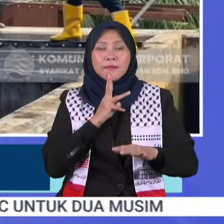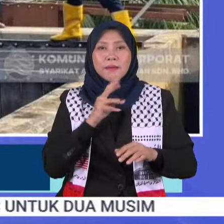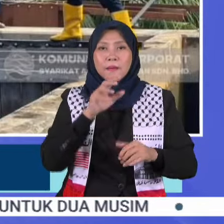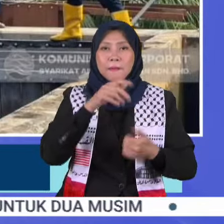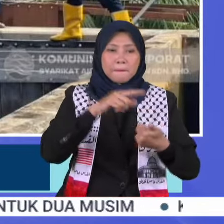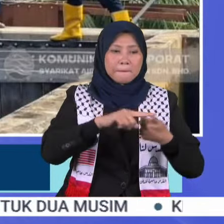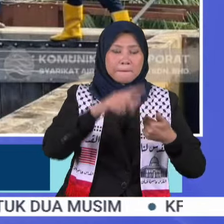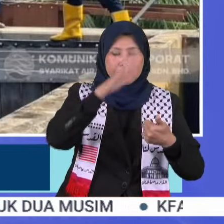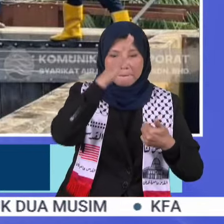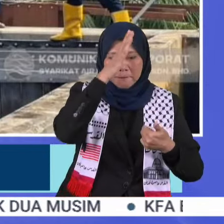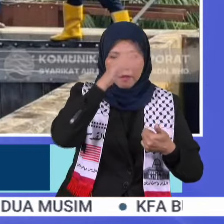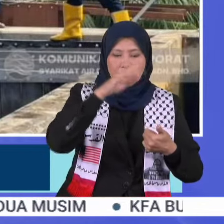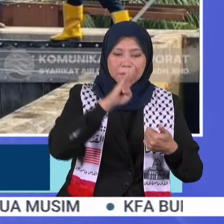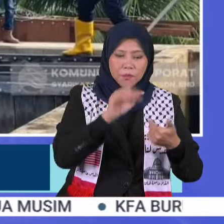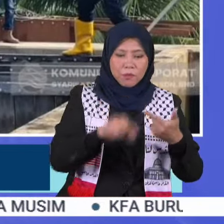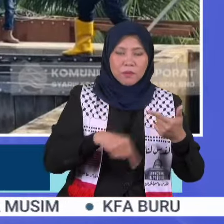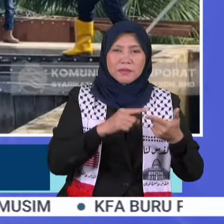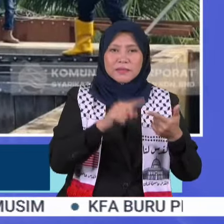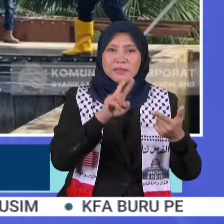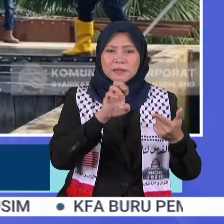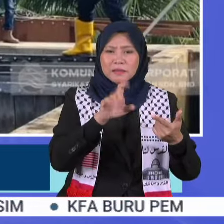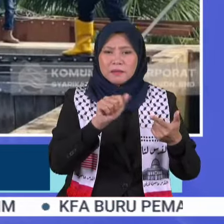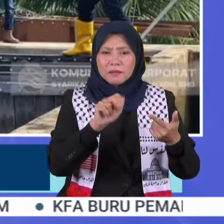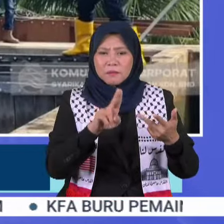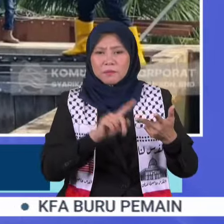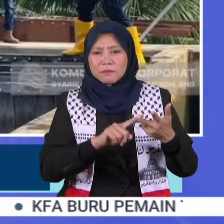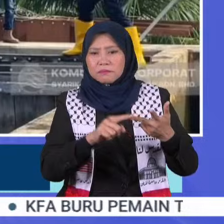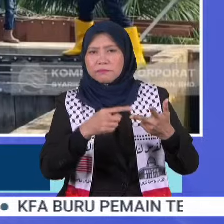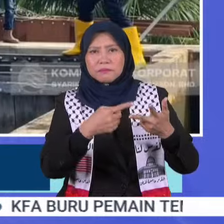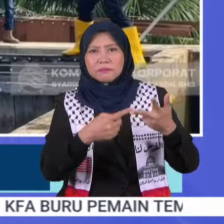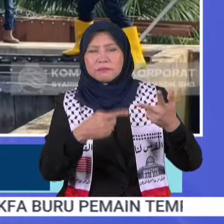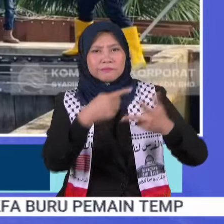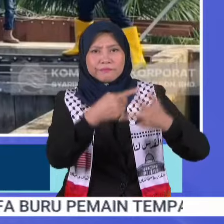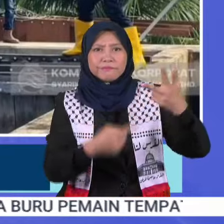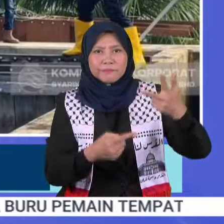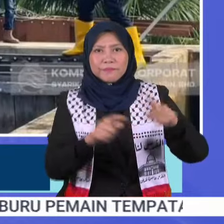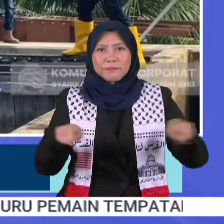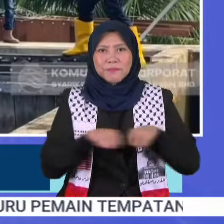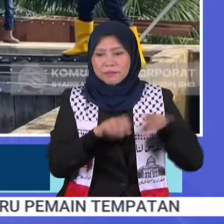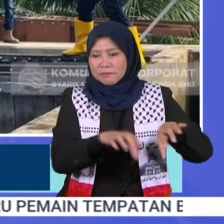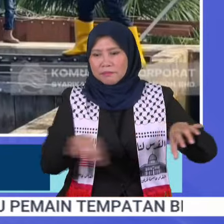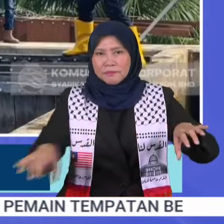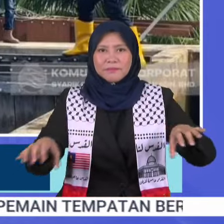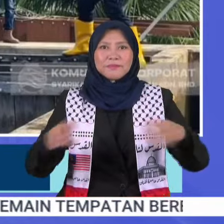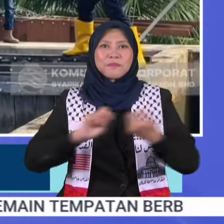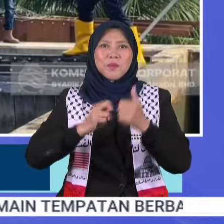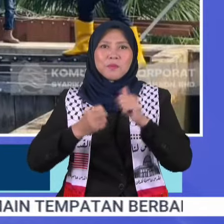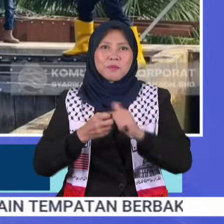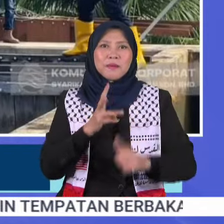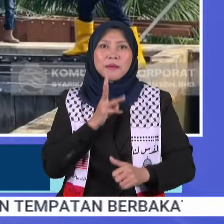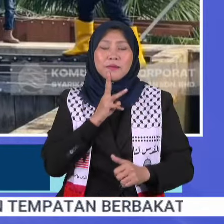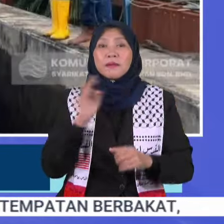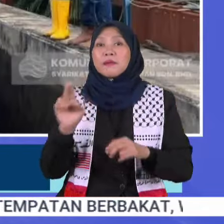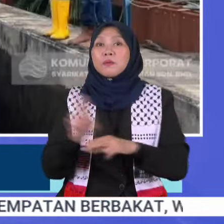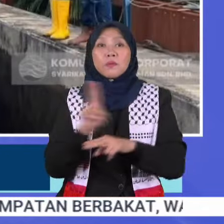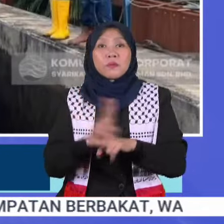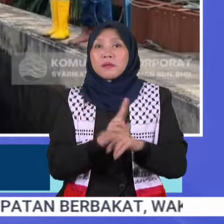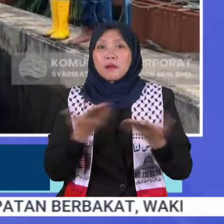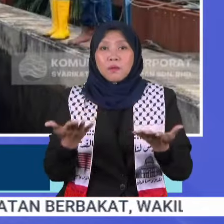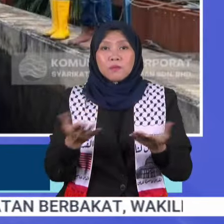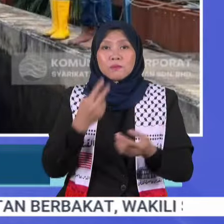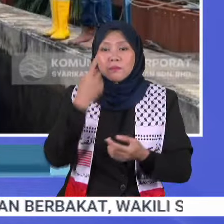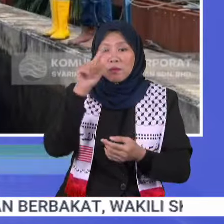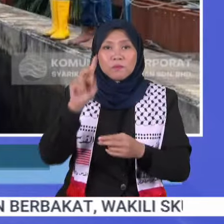Bong, Pelau, Rambung dan Kuala Pegang. Justeru, bekalan air akan dihantar ke kawasan terbabit menggunakan lori tangki.